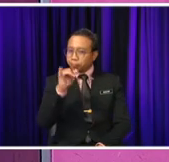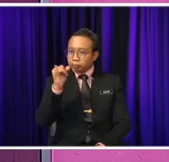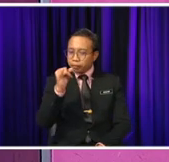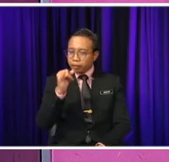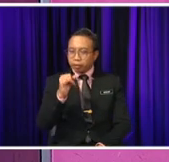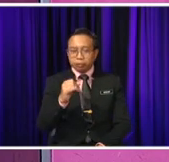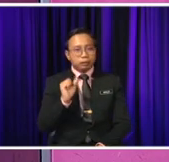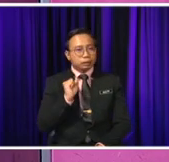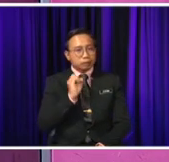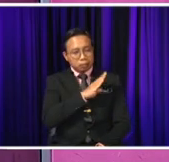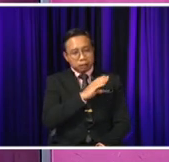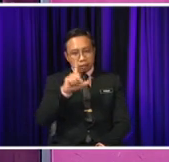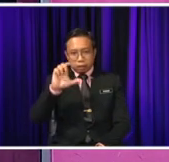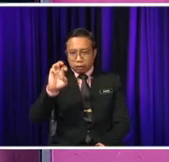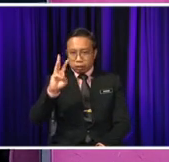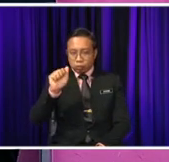betul